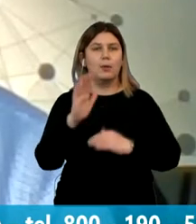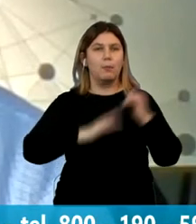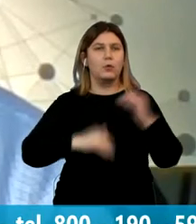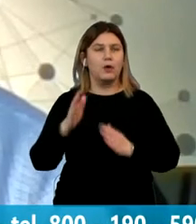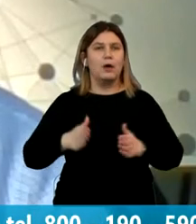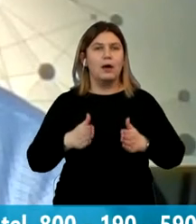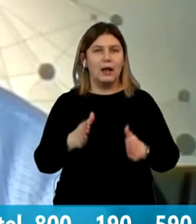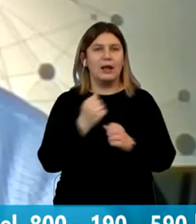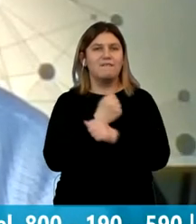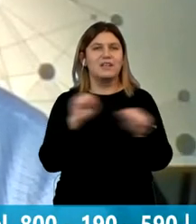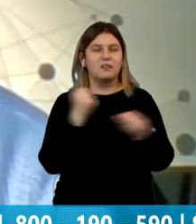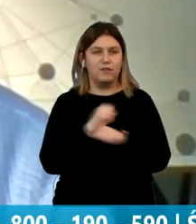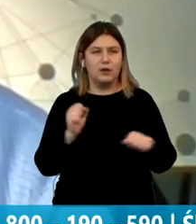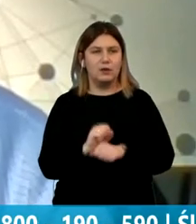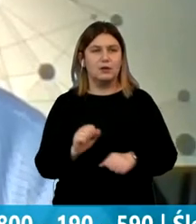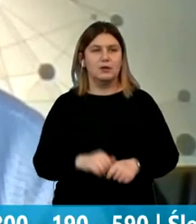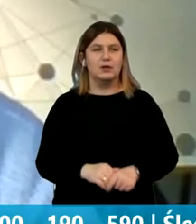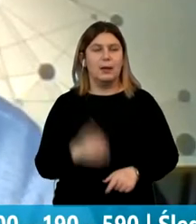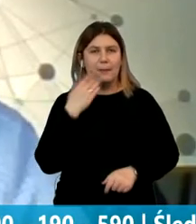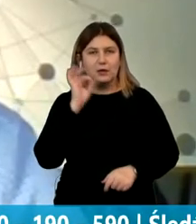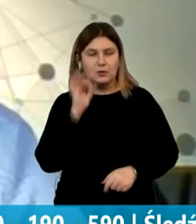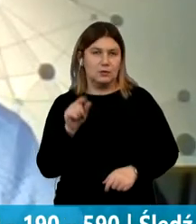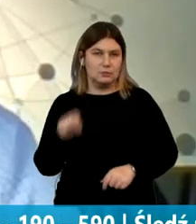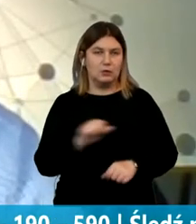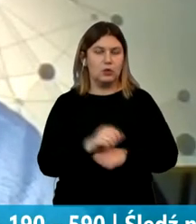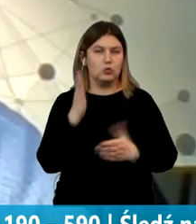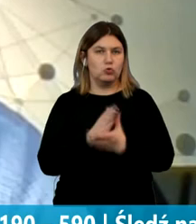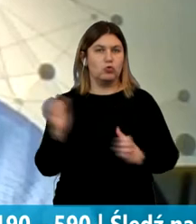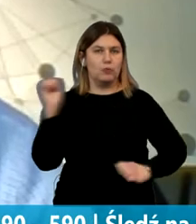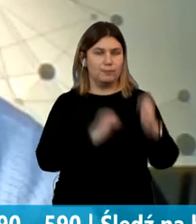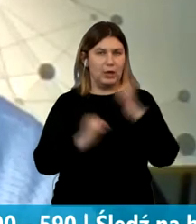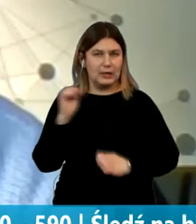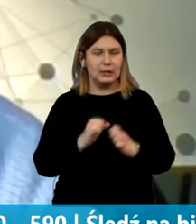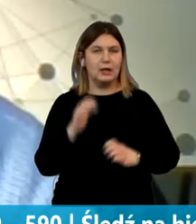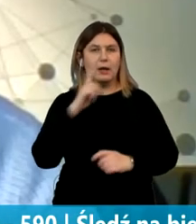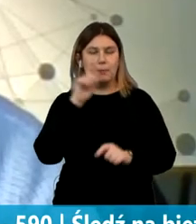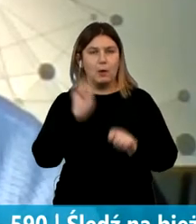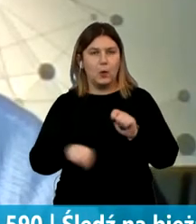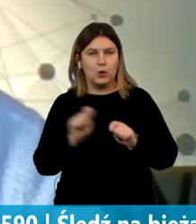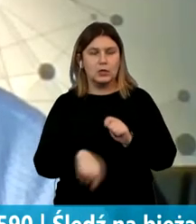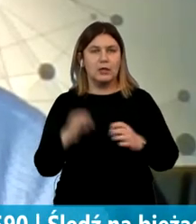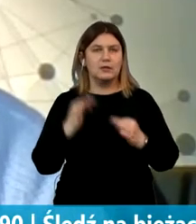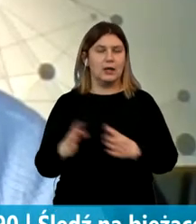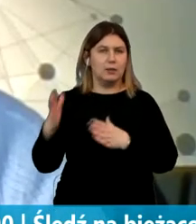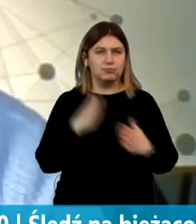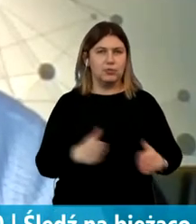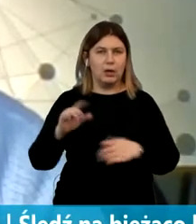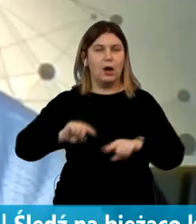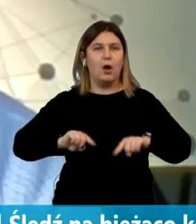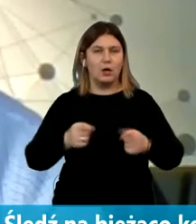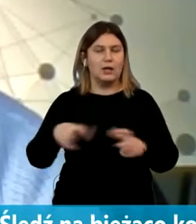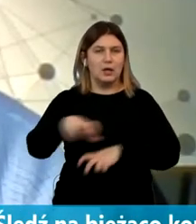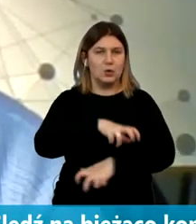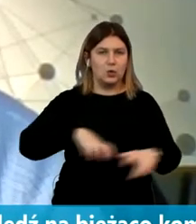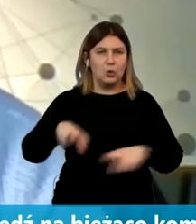No, bardzo dobre pytanie, panie Tomaszu. Jesteśmy po przetargu, jak wiecie, jesteśmy po kontroli, więc teraz szykujemy organizację ruchu